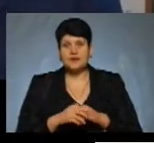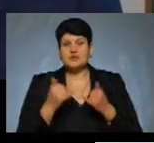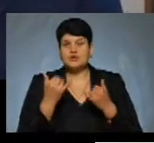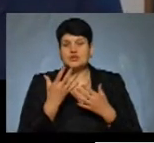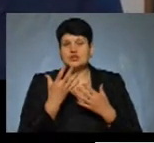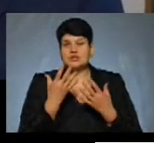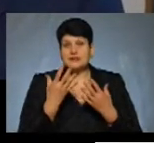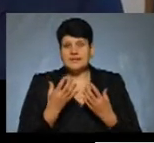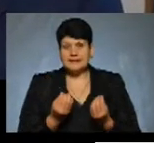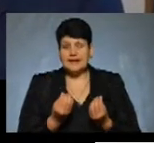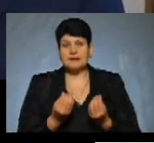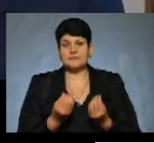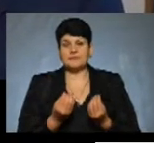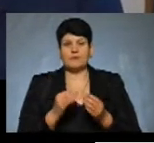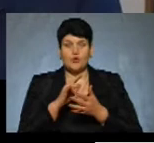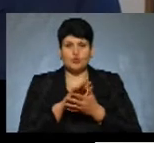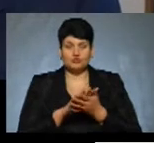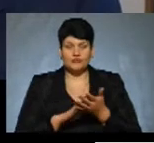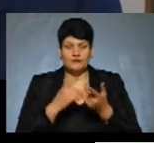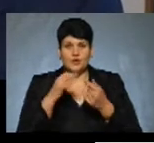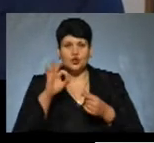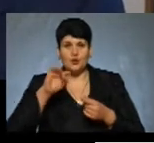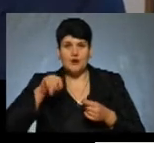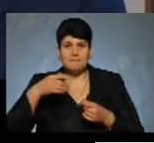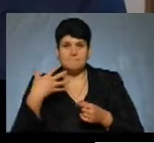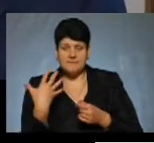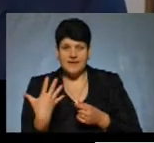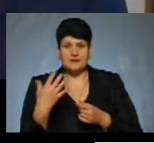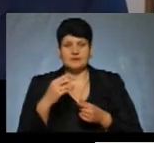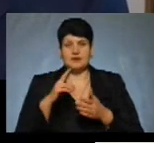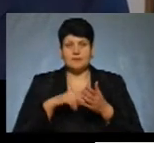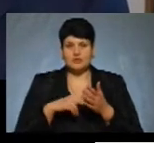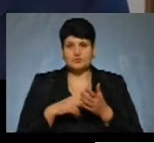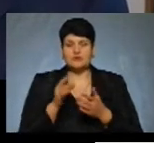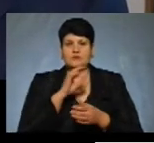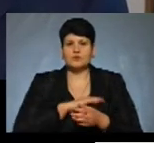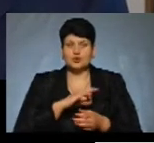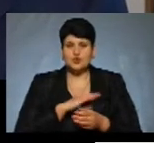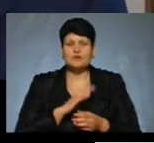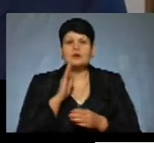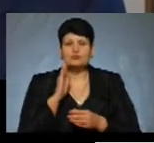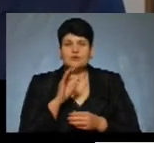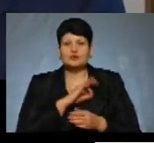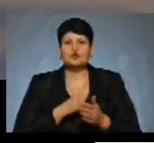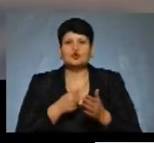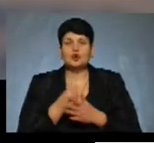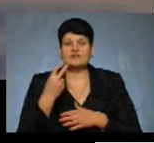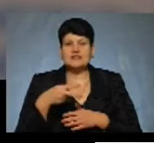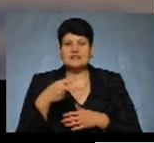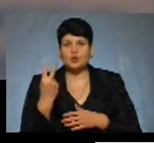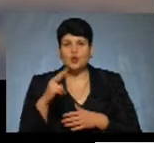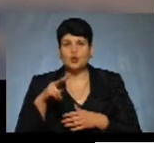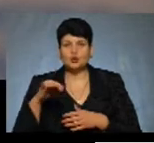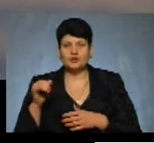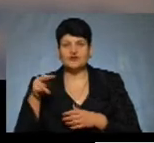інформація щодо продовження дії коефіцієнту 0,5 для акцизного податку, який застосовується, буде застосовуватись до 22 лютого 2019